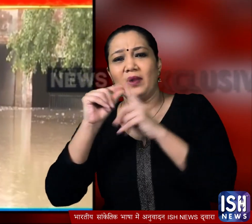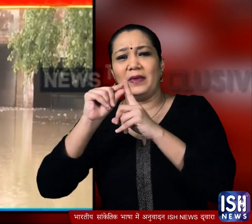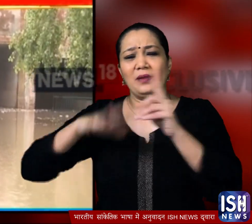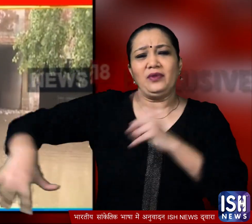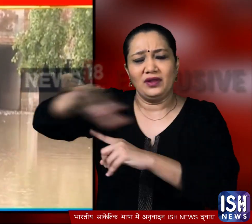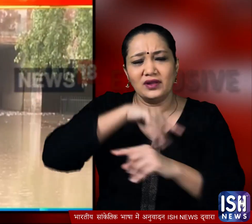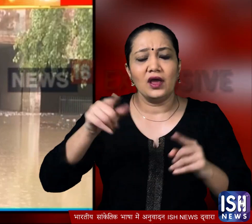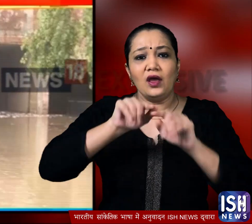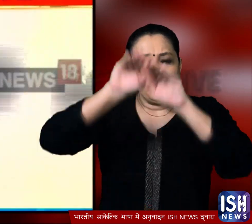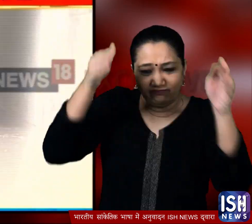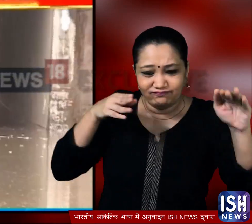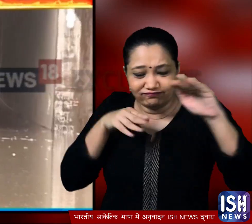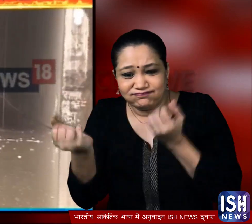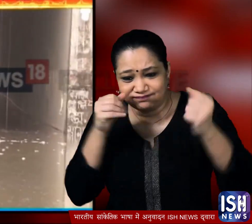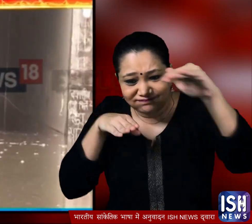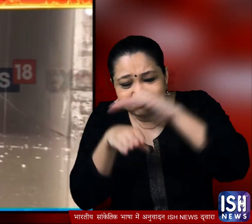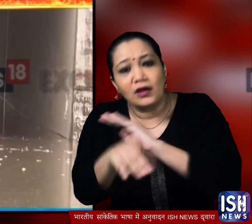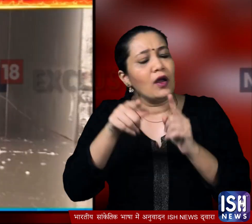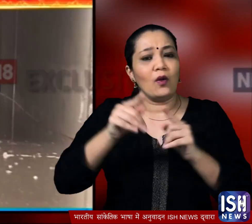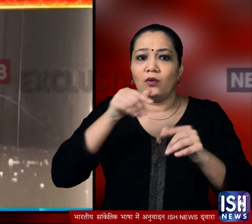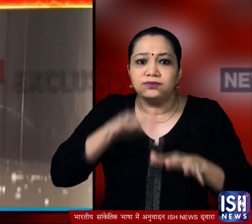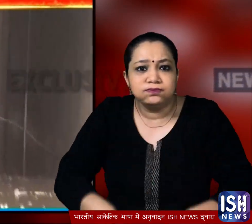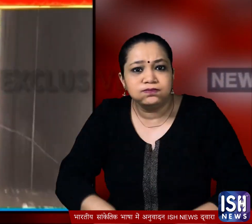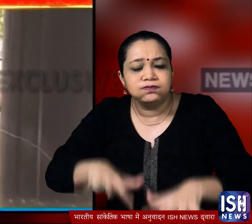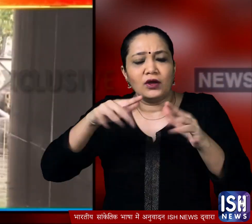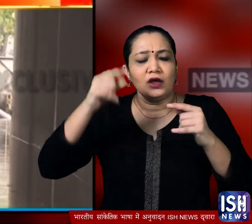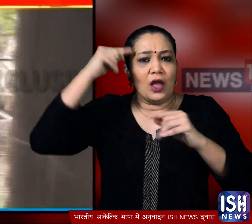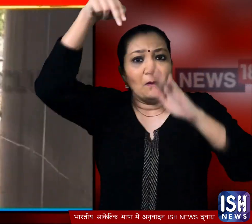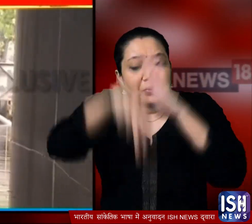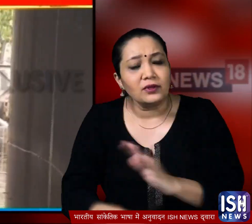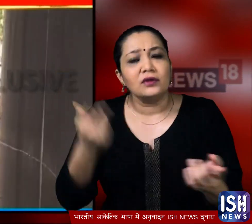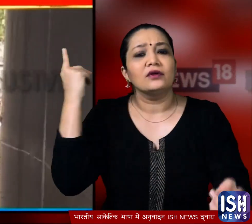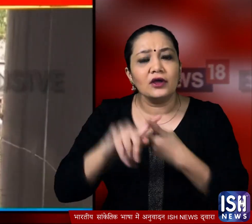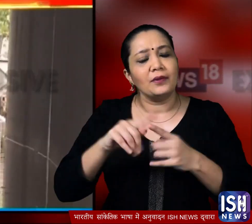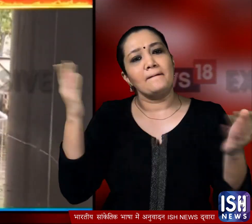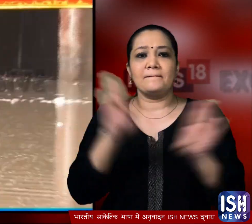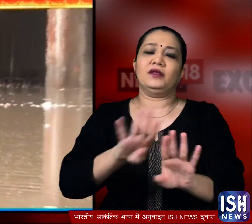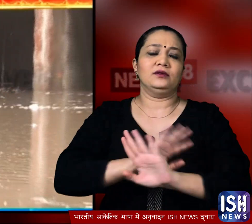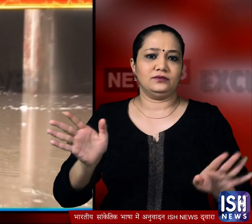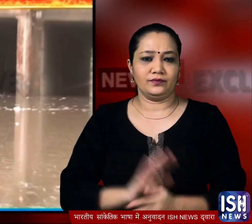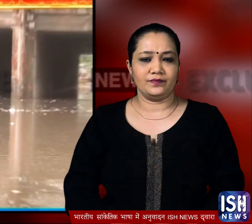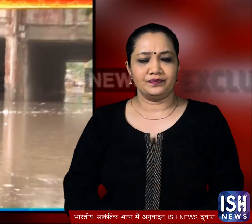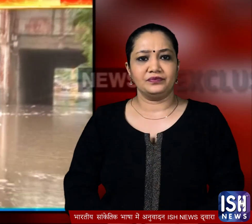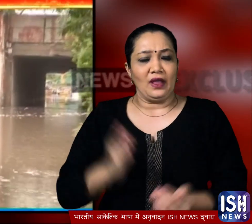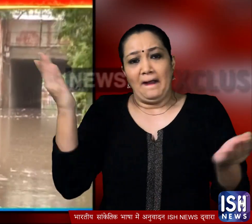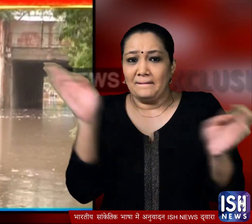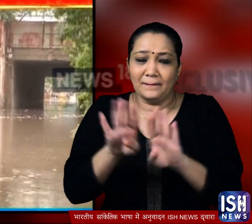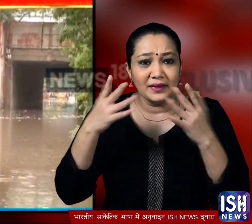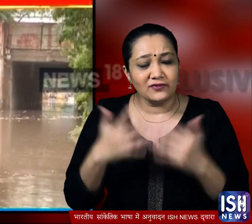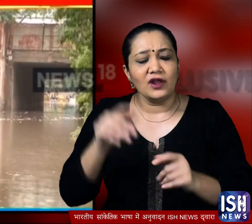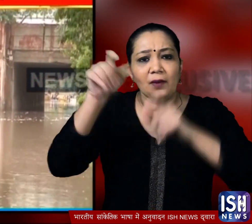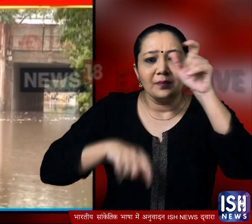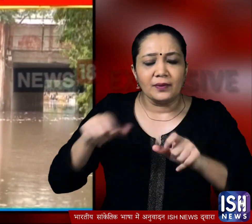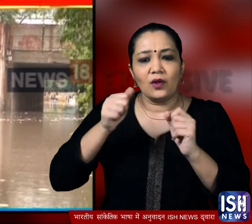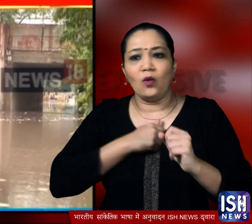अंडरपास पानी में पूरी तरह डूब गया। इतना पानी भर गया कि लोगों के डूबने के खतरे को देखते हुए उसे बंद करना पड़ा। अंडरपास बंद होने की वजह से